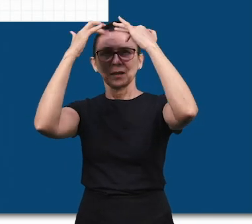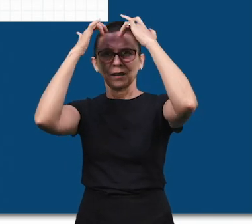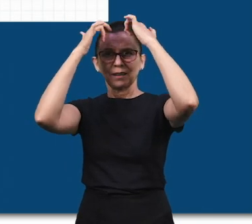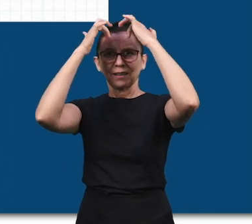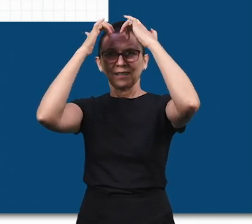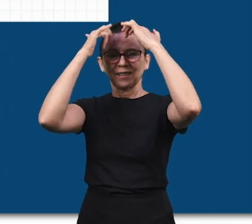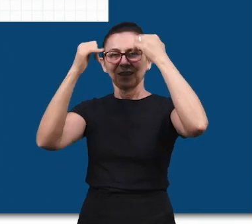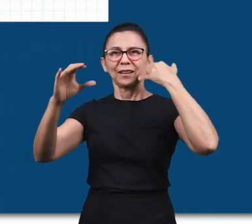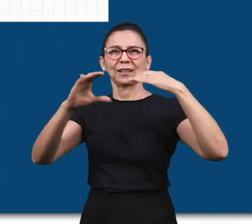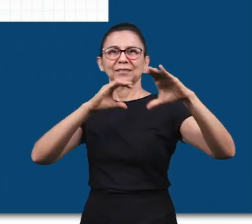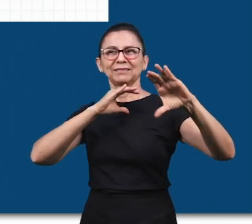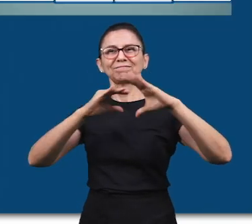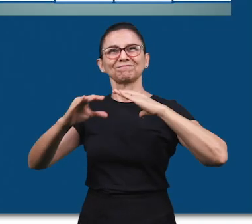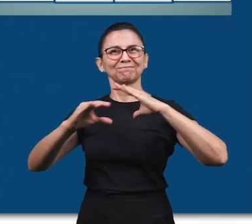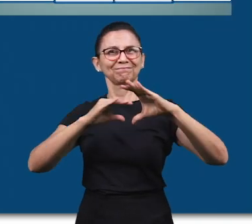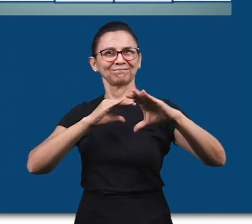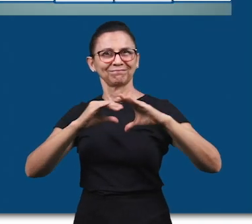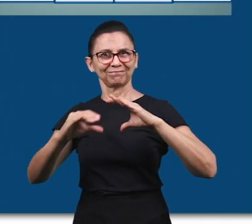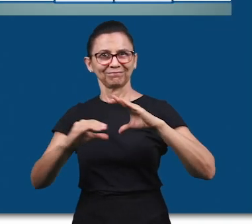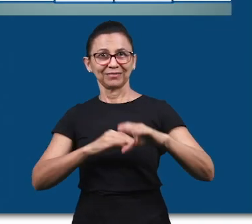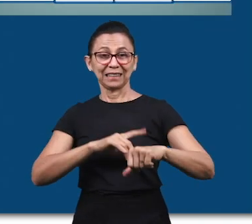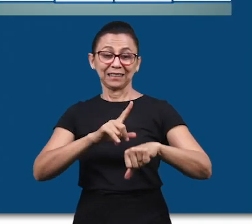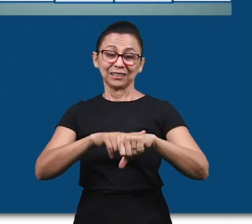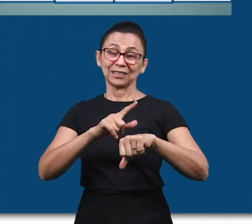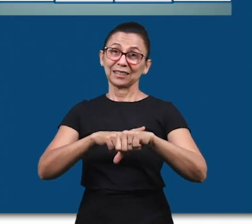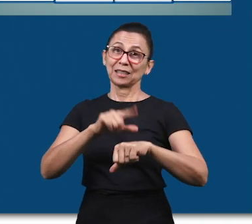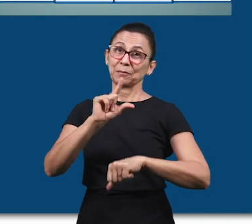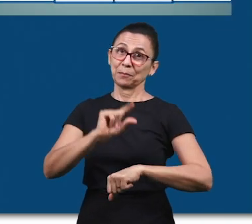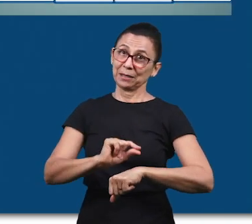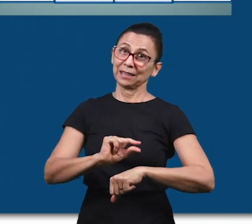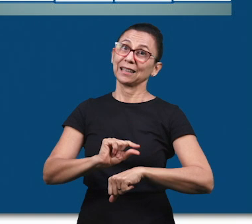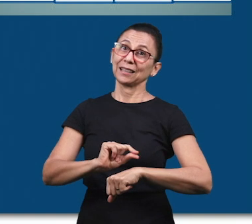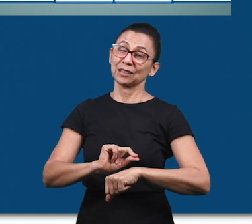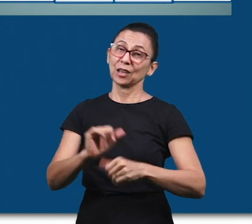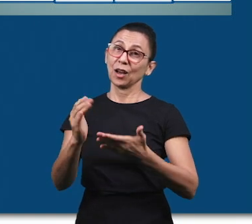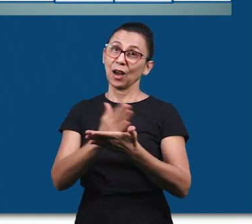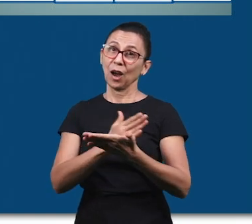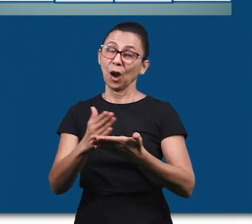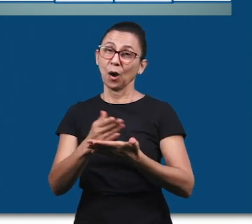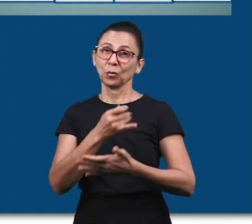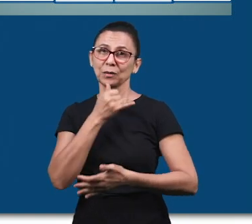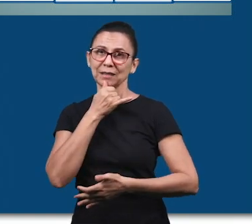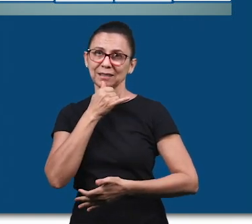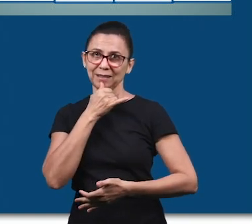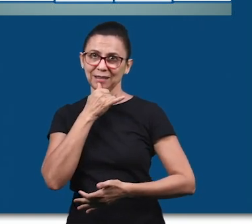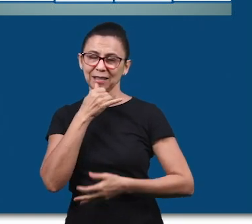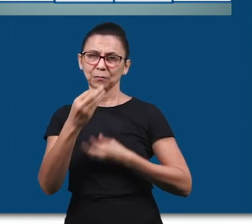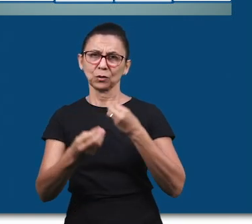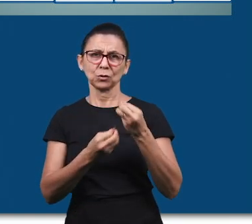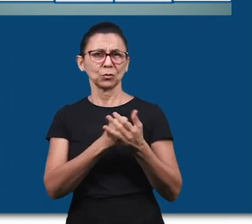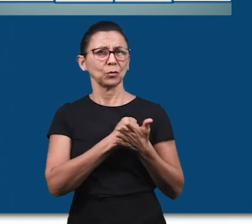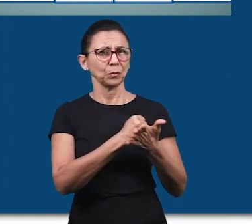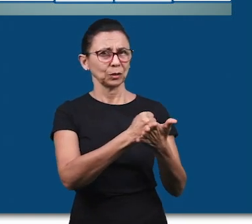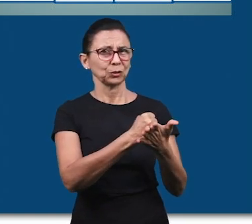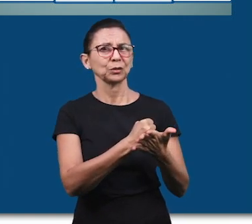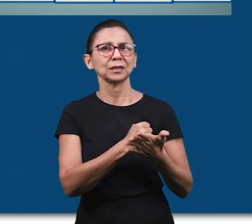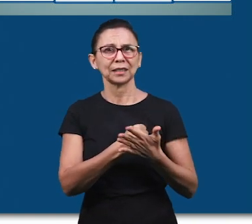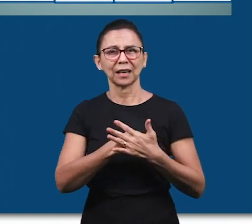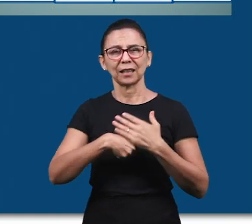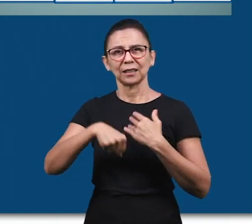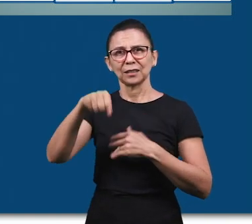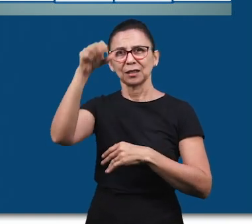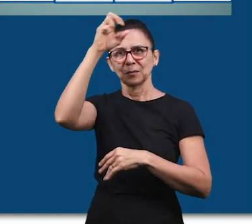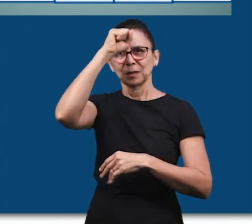donc aide au développement de la communication. Dû à notre temps restreint ici, nous avons quelques exemples comment aider